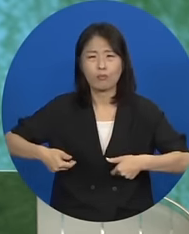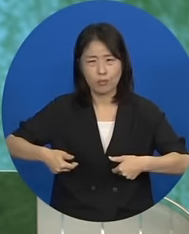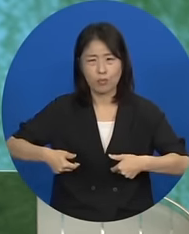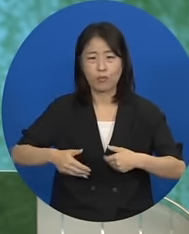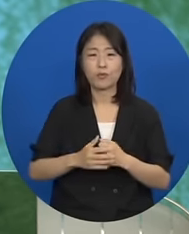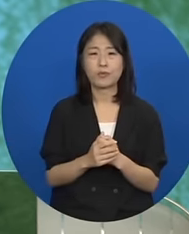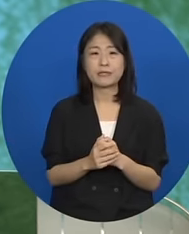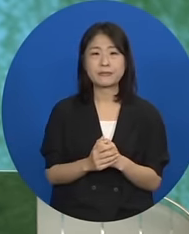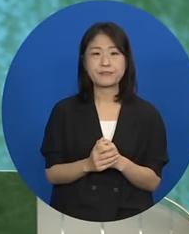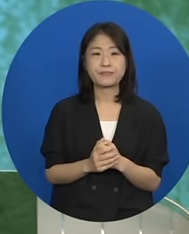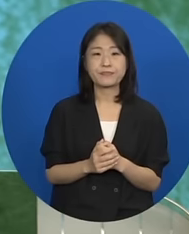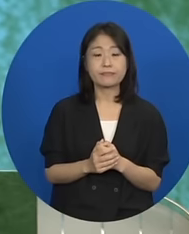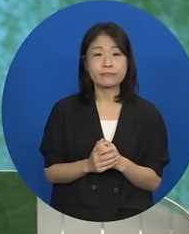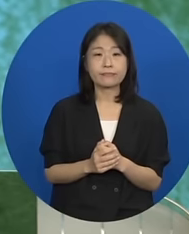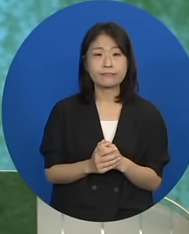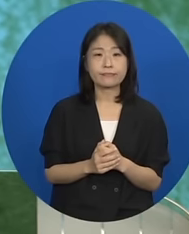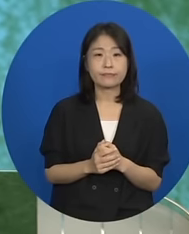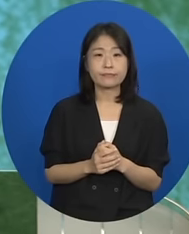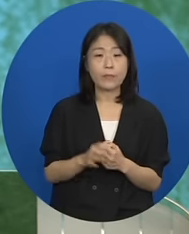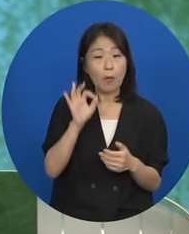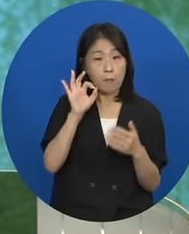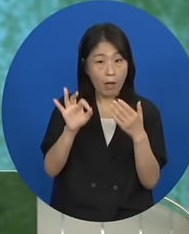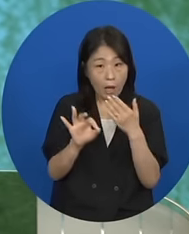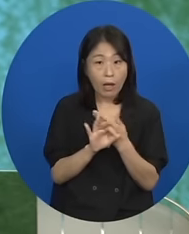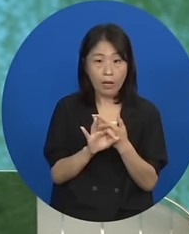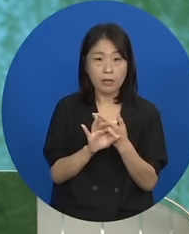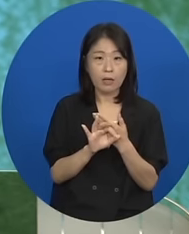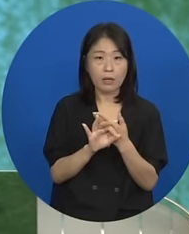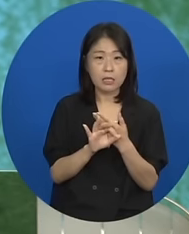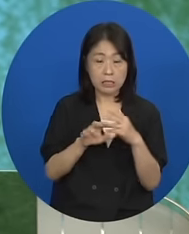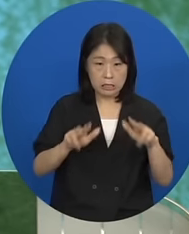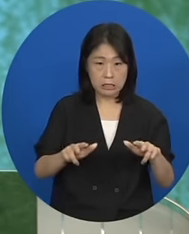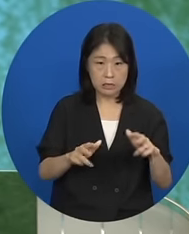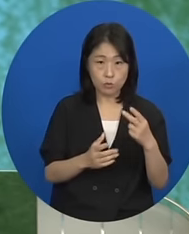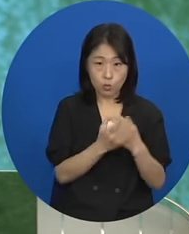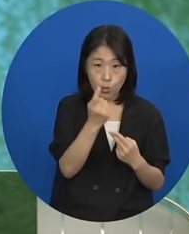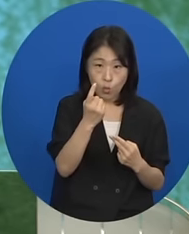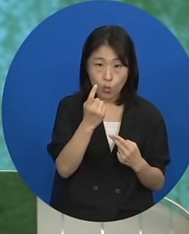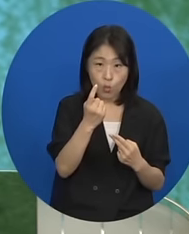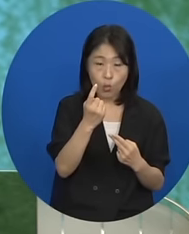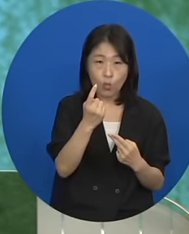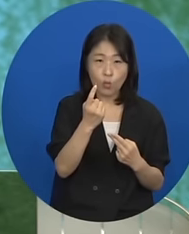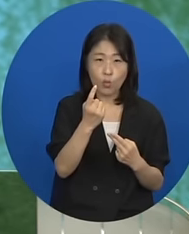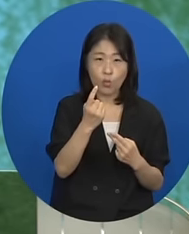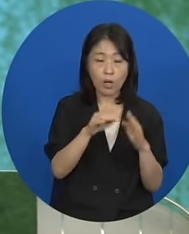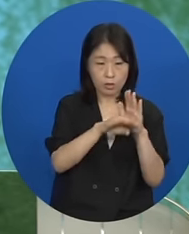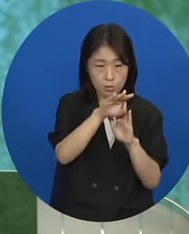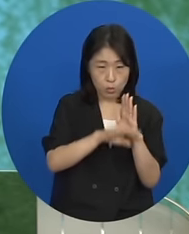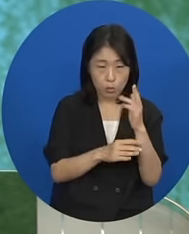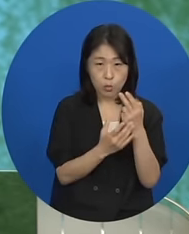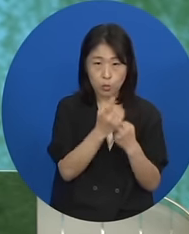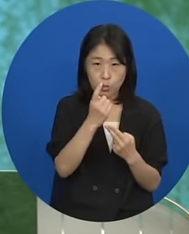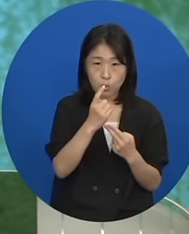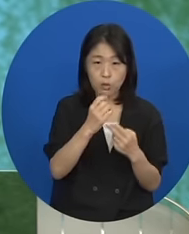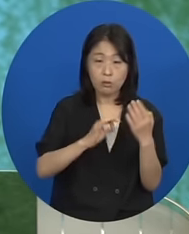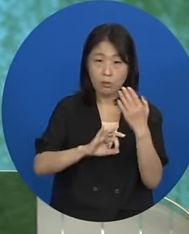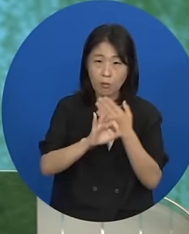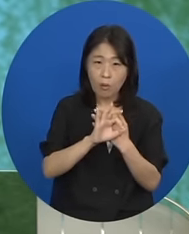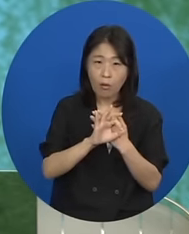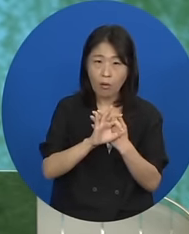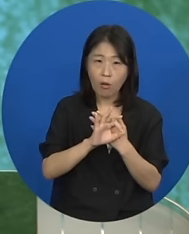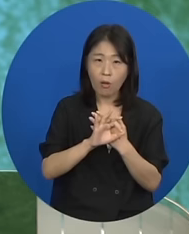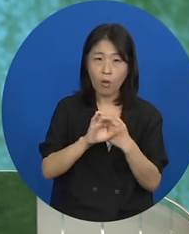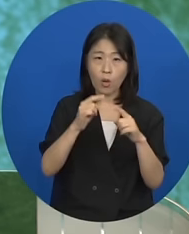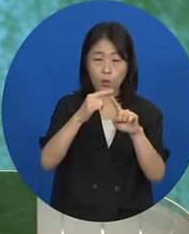여러분가겠습니까 지금 만약에 통이 됐다가 칩시다 품을 수 있을까요 아니 교회에서 품지 못한다면